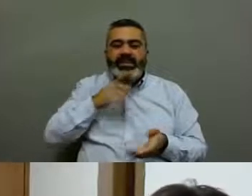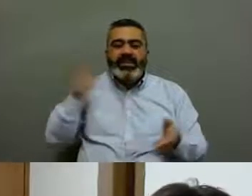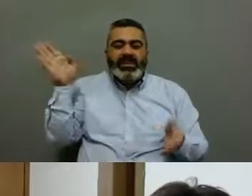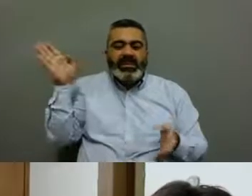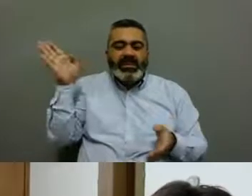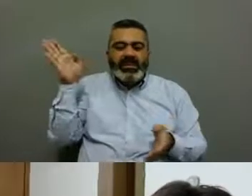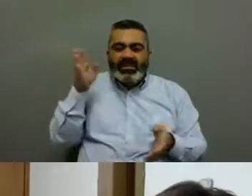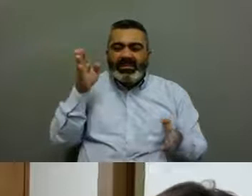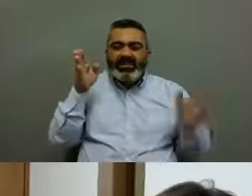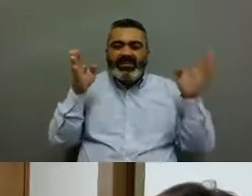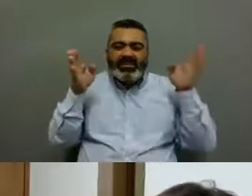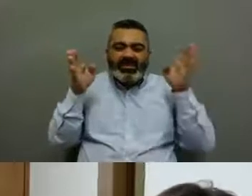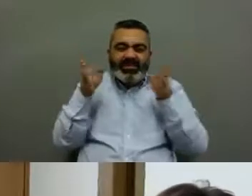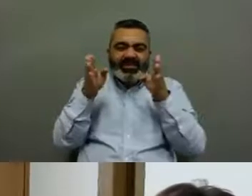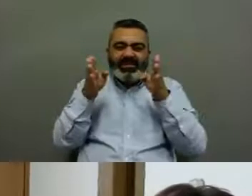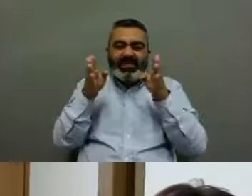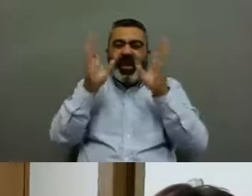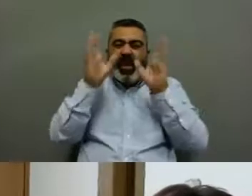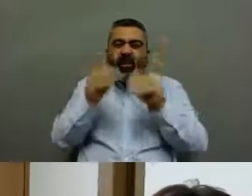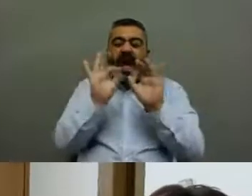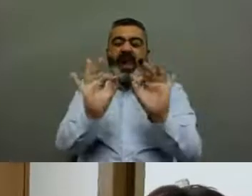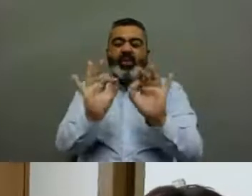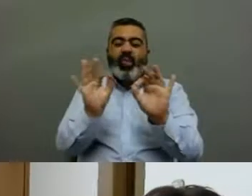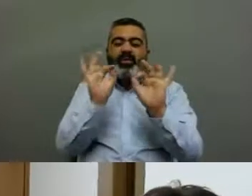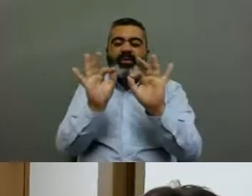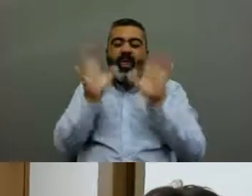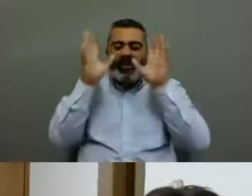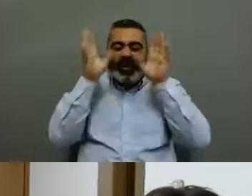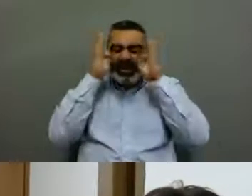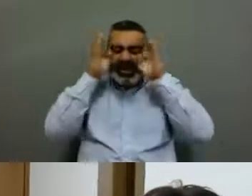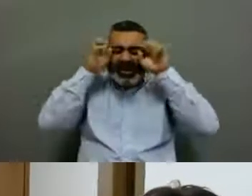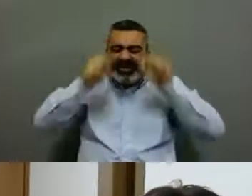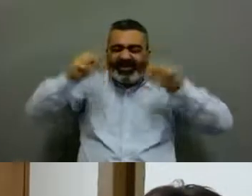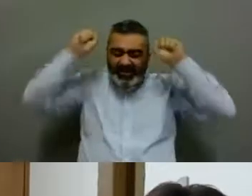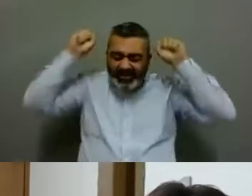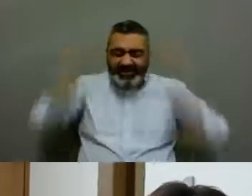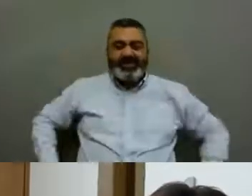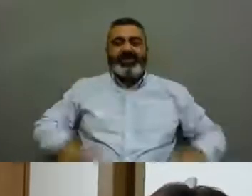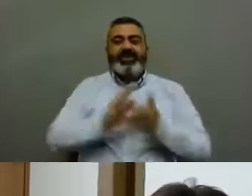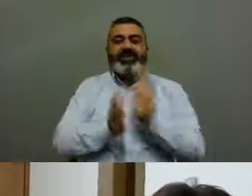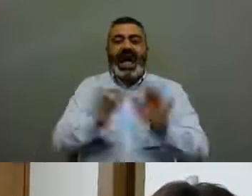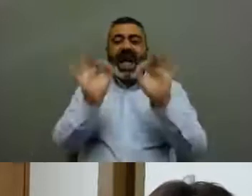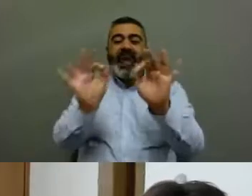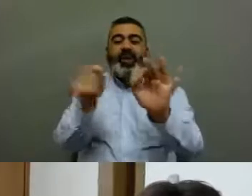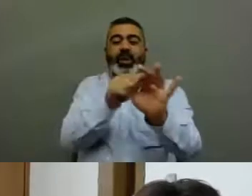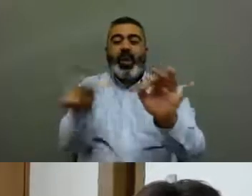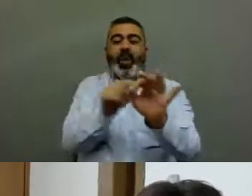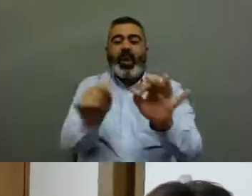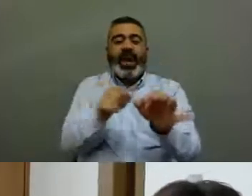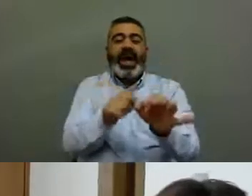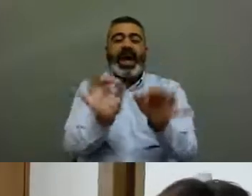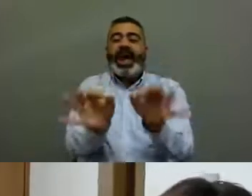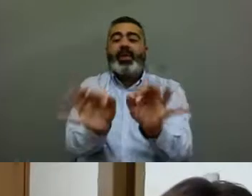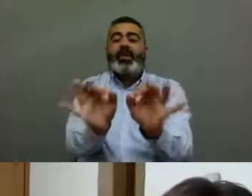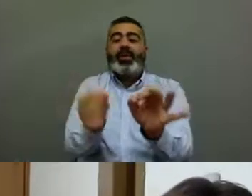τα στενά χώρα όρια της κανονικότητας. Αυτή η έννοια του κανονικού, που με την ευρύτερη